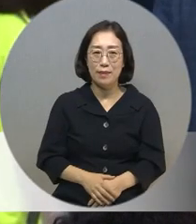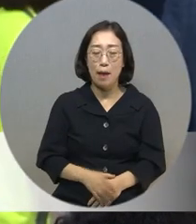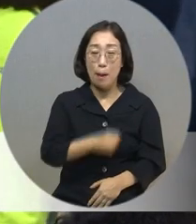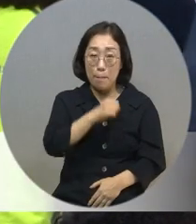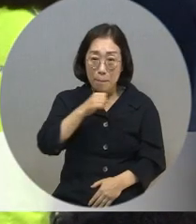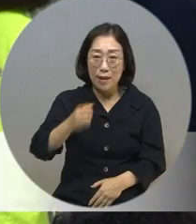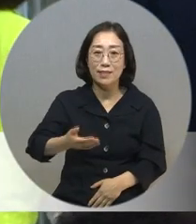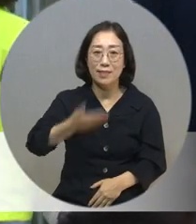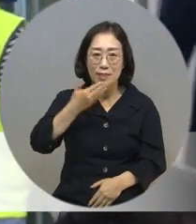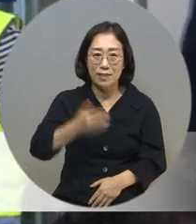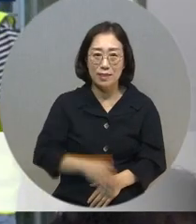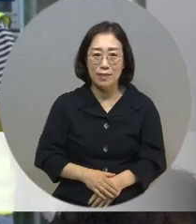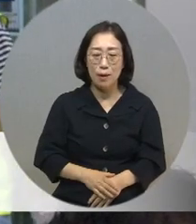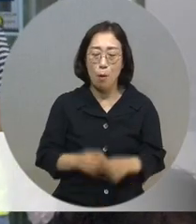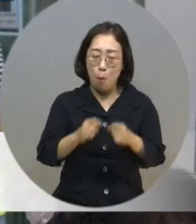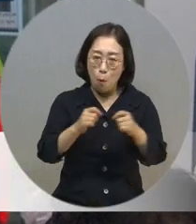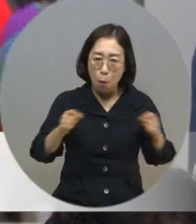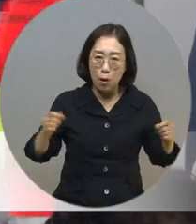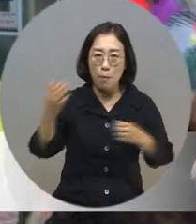삼시고